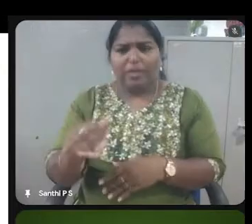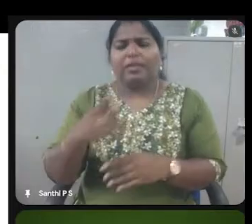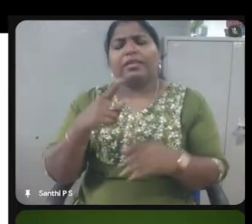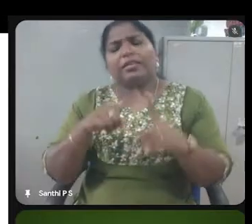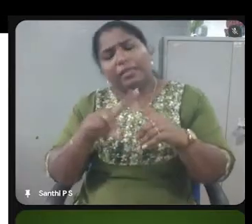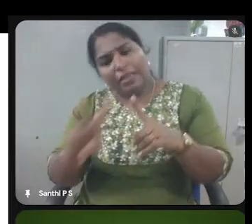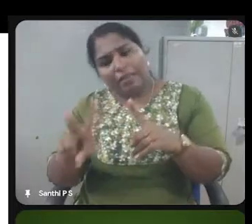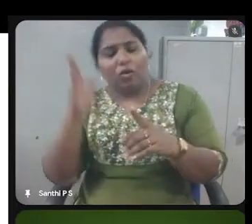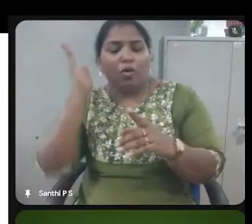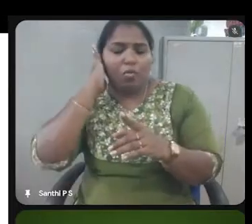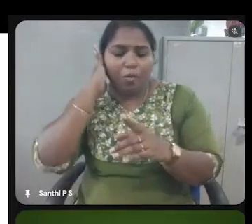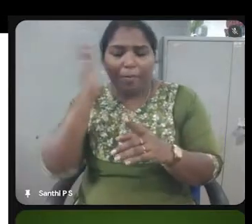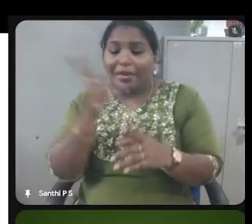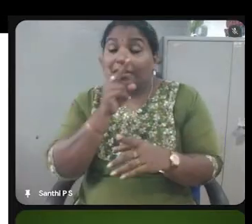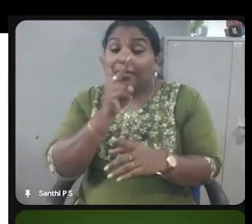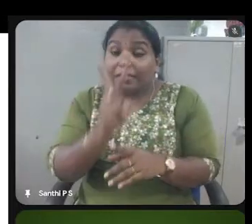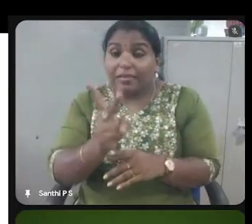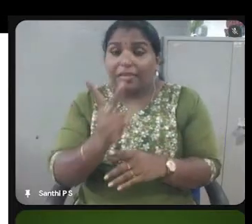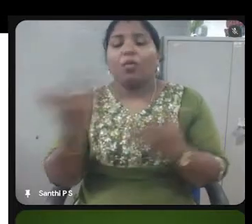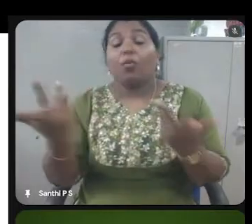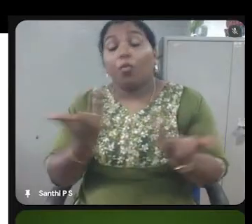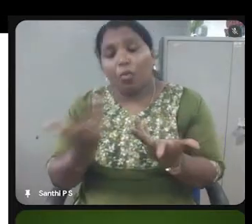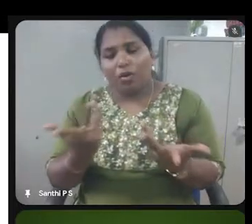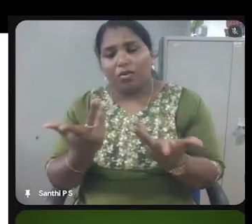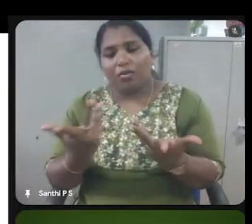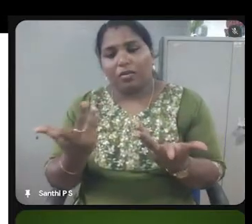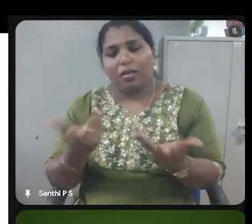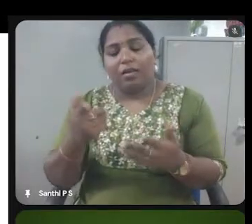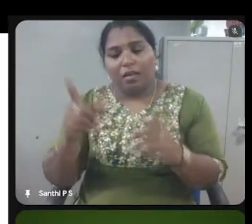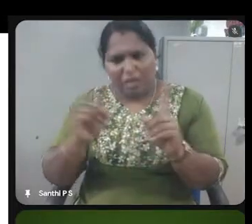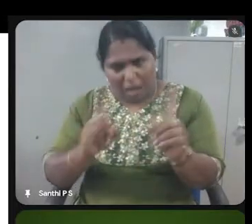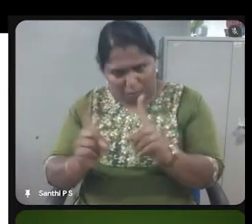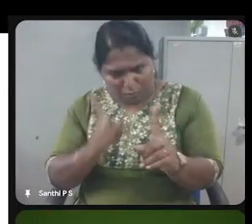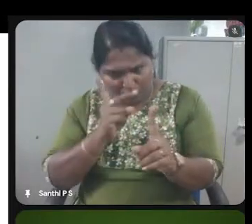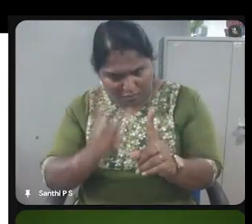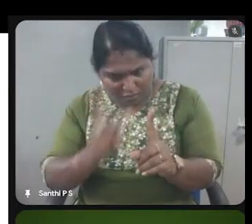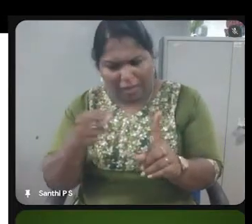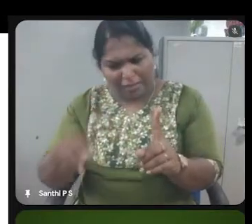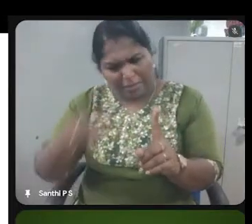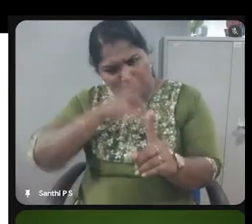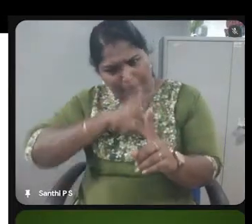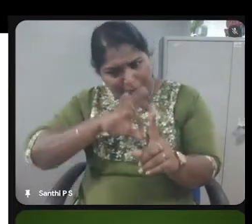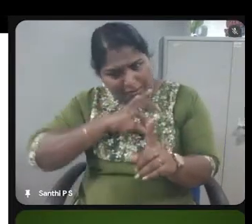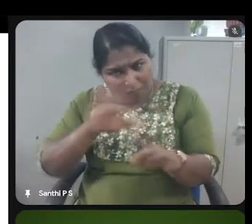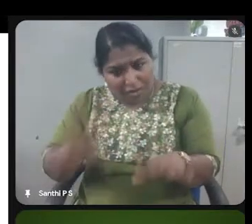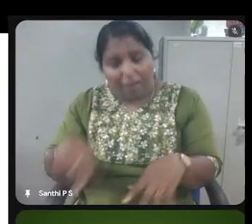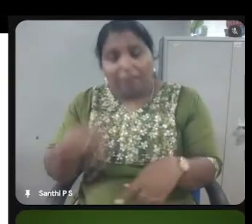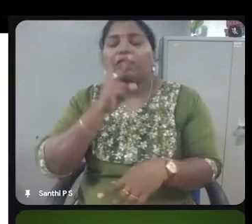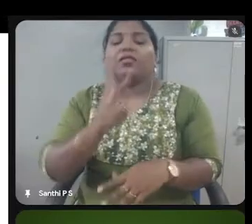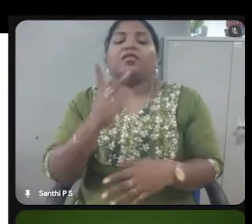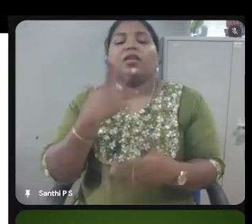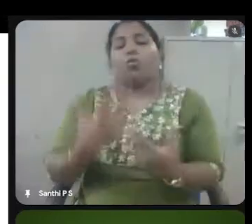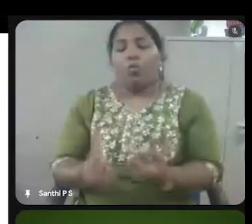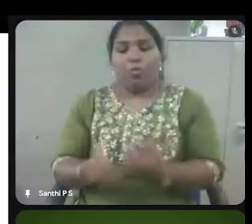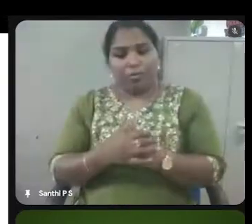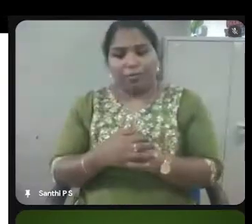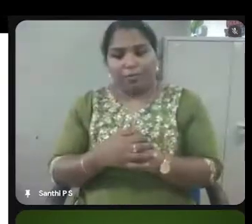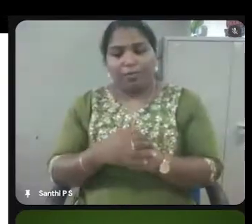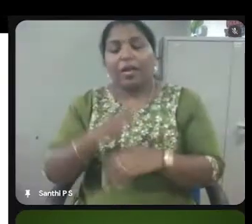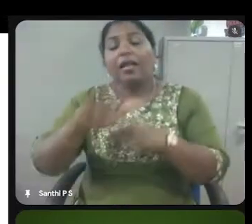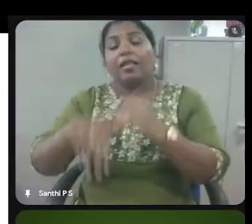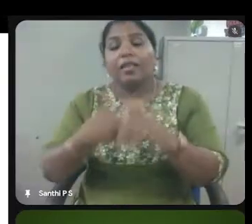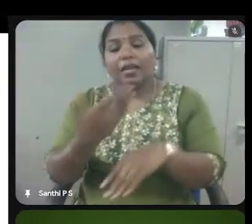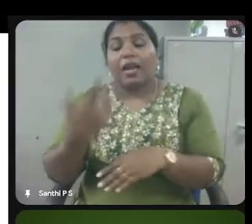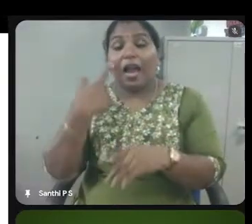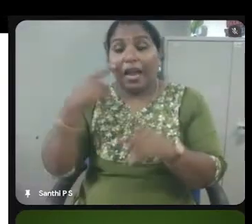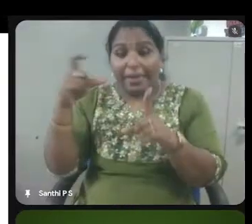ബിക്കോസ് എന്താണ് കുട്ടി കാണുന്നത്, അത് കുട്ടി അതിനെ കൊണ്ട് എന്തെങ്കിലും ഉപകാരം ഉണ്ടോ എന്നുള്ളത് ചിന്തിക്കണം. സോ അതിനനുസരിച്ചിട്ട്